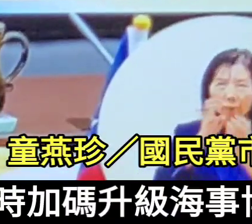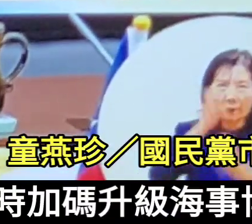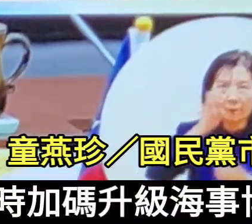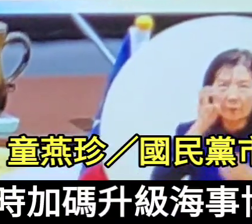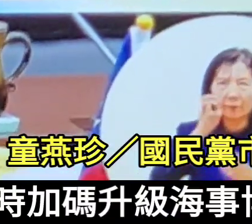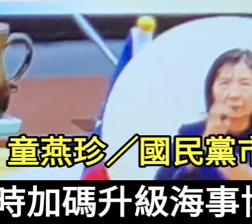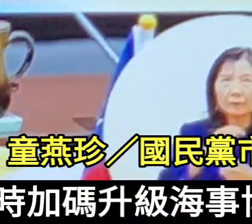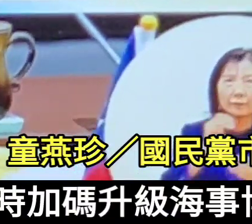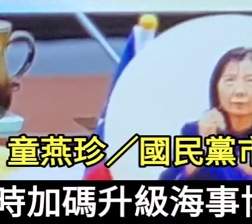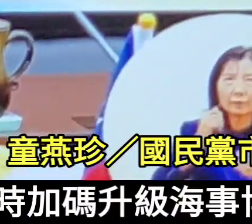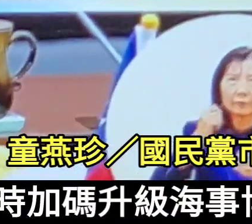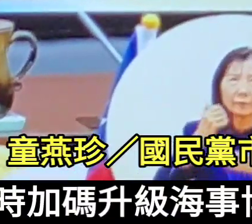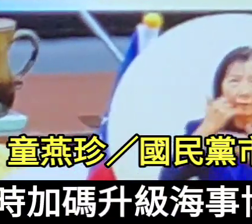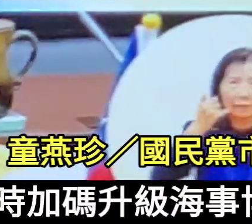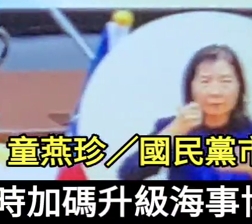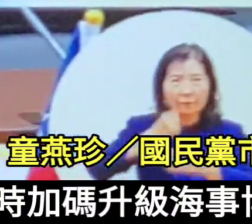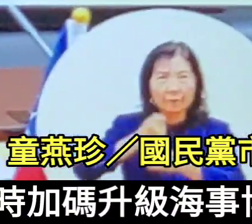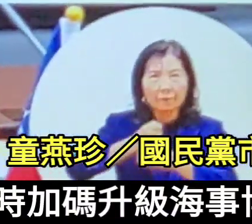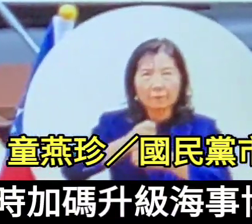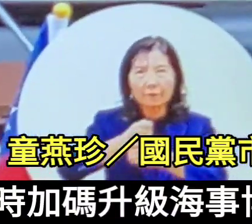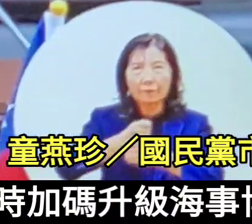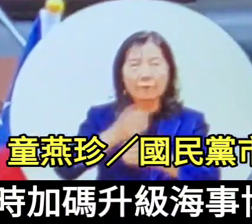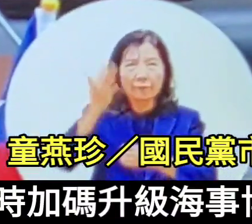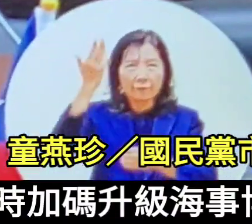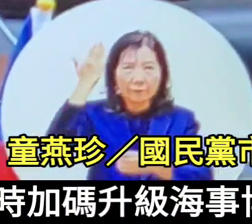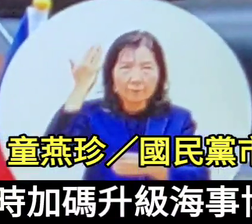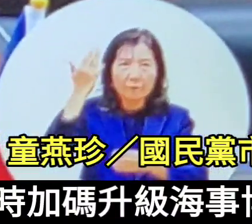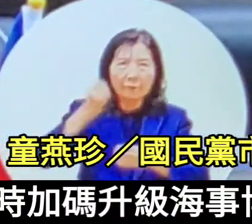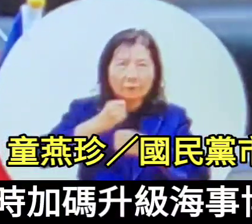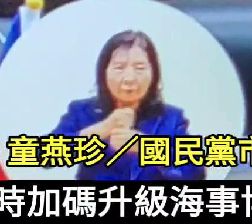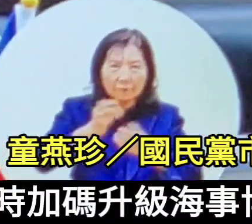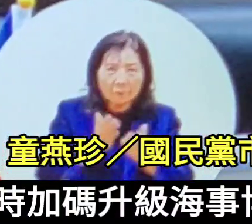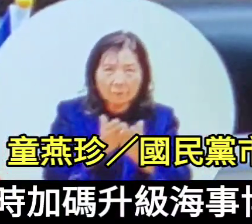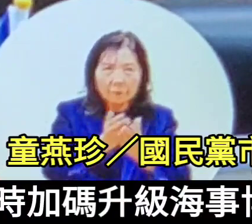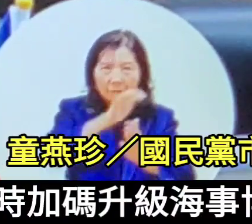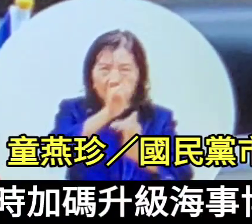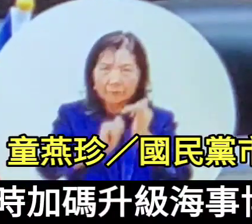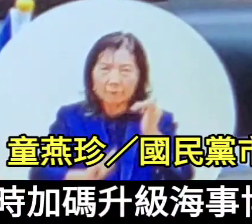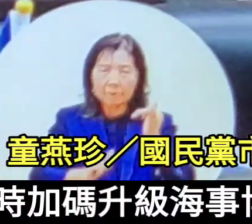把海军的一些过去的一些军舰的历史